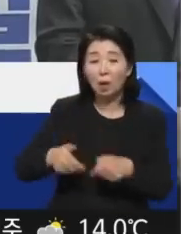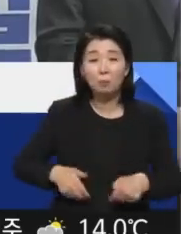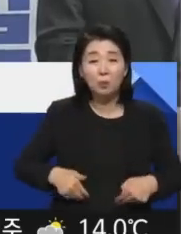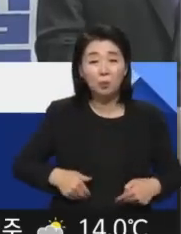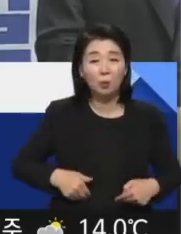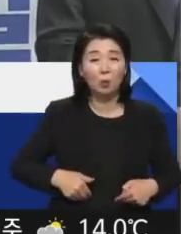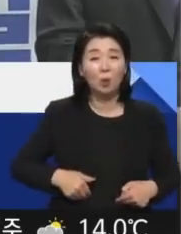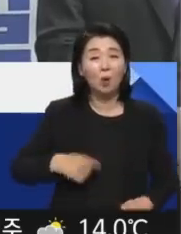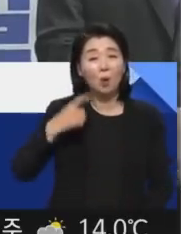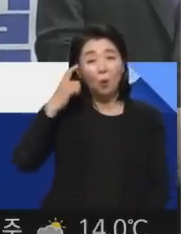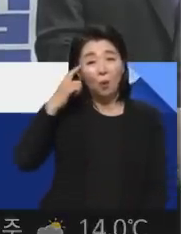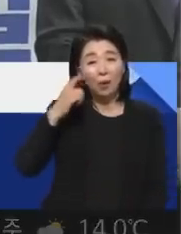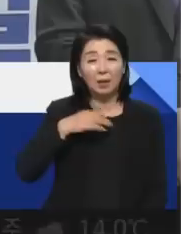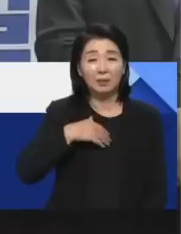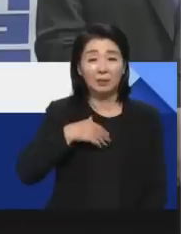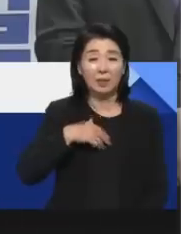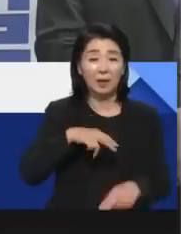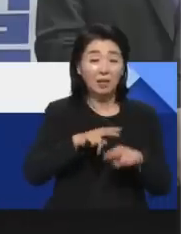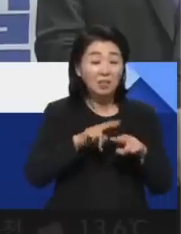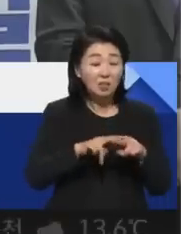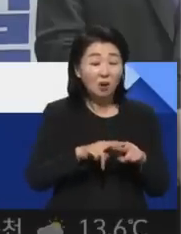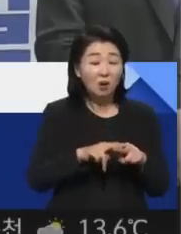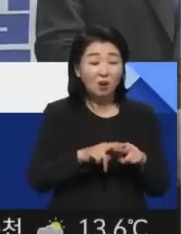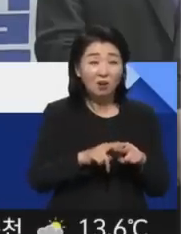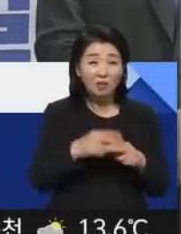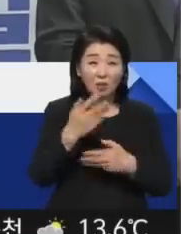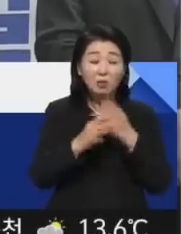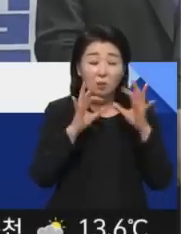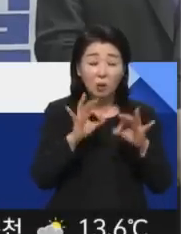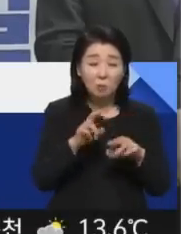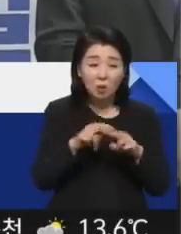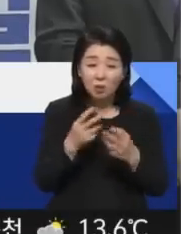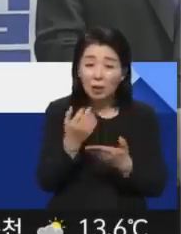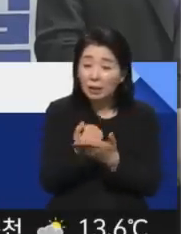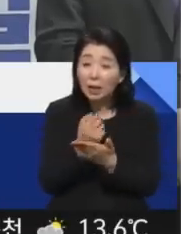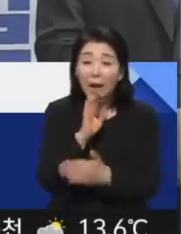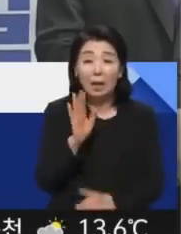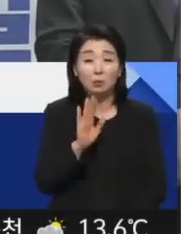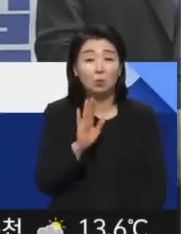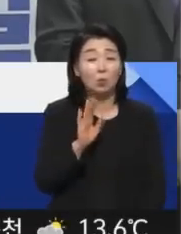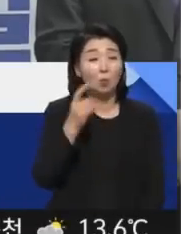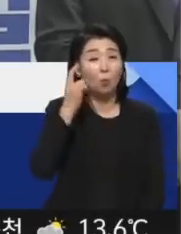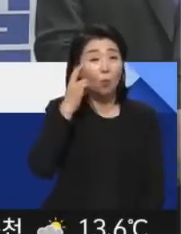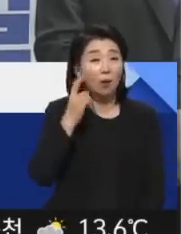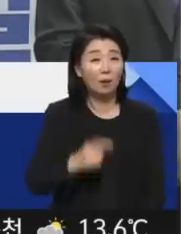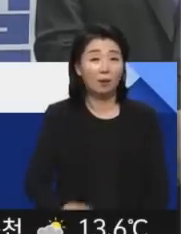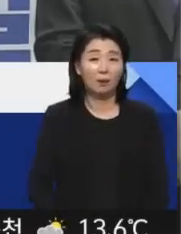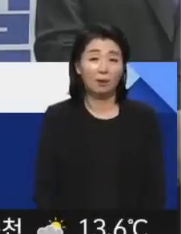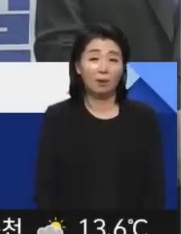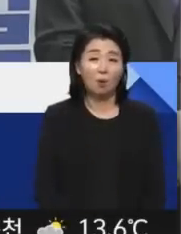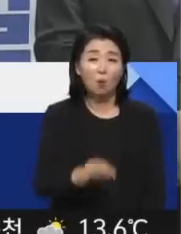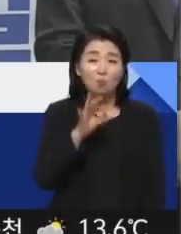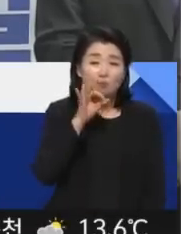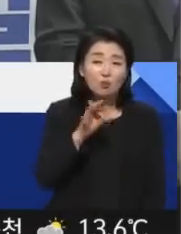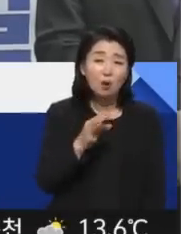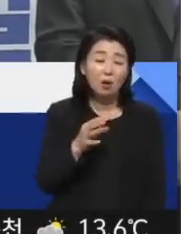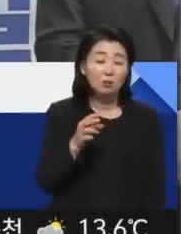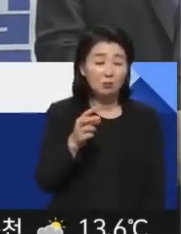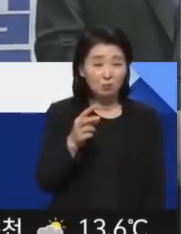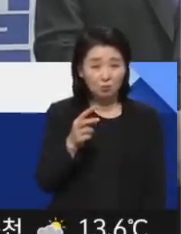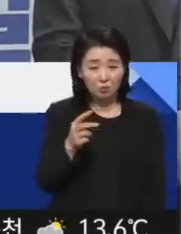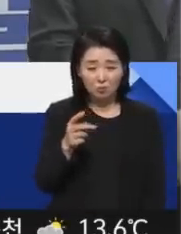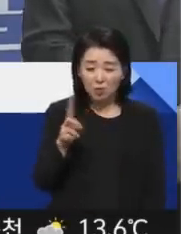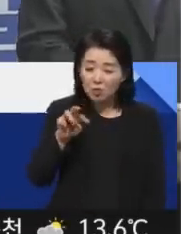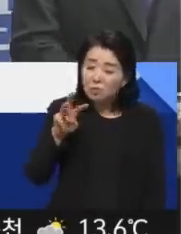그것도 내가 영상을 보니까 뭐 몇 석을 달라는 것도 아니고 아예 불가능할 만큼 뭐 수십